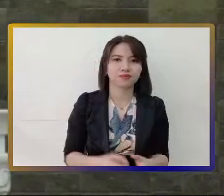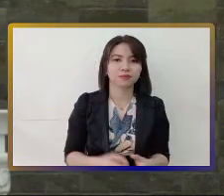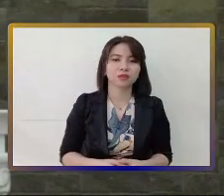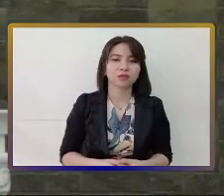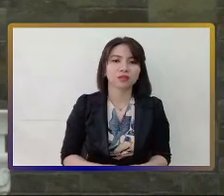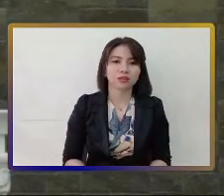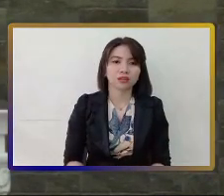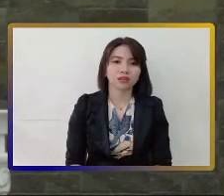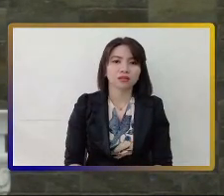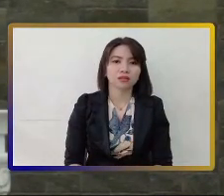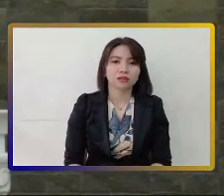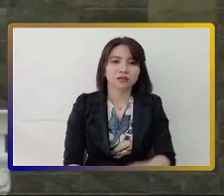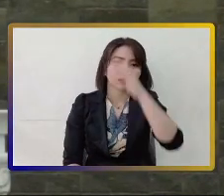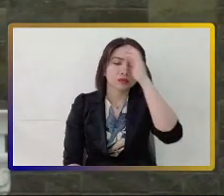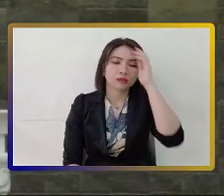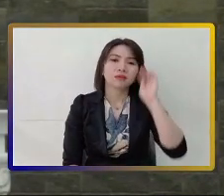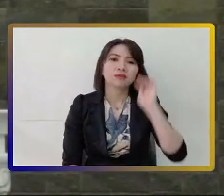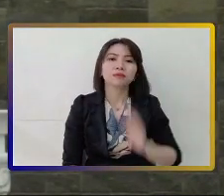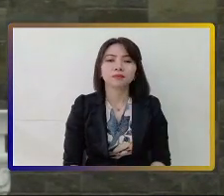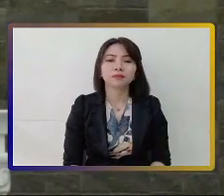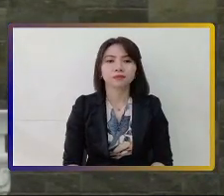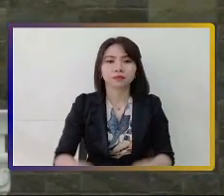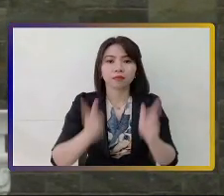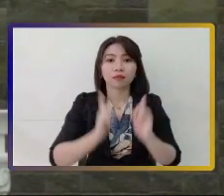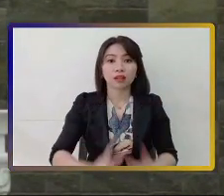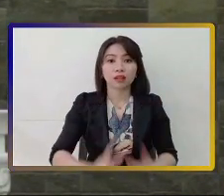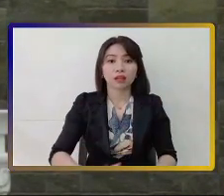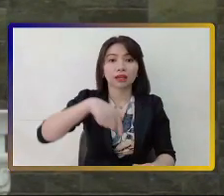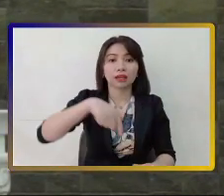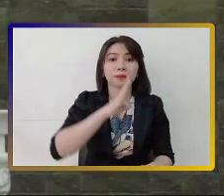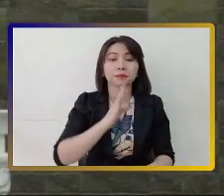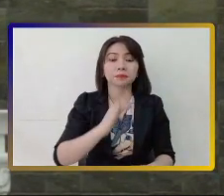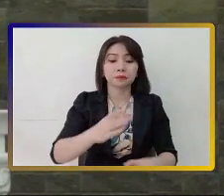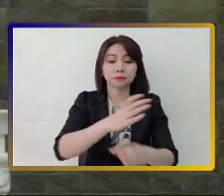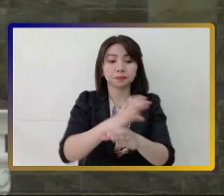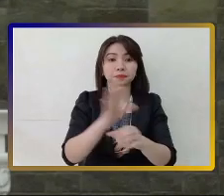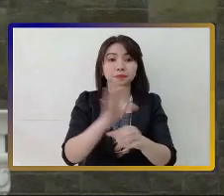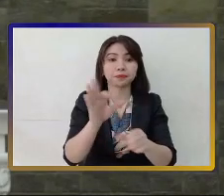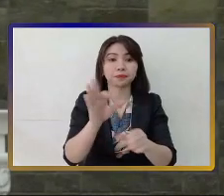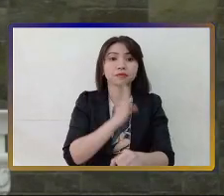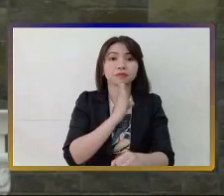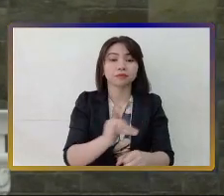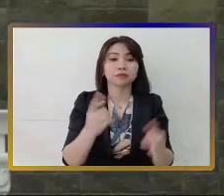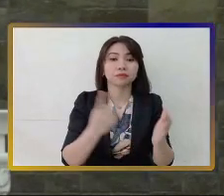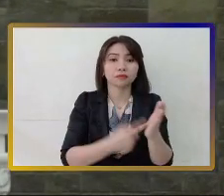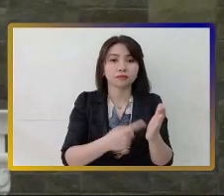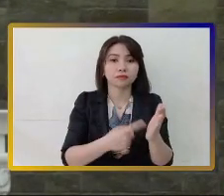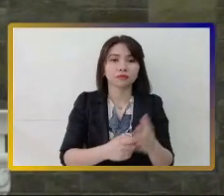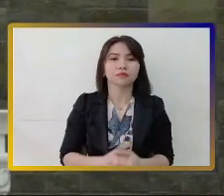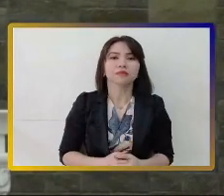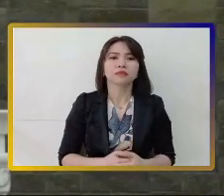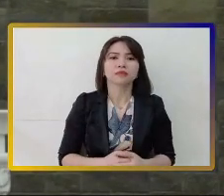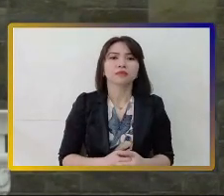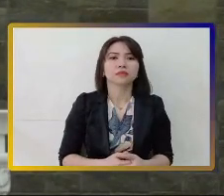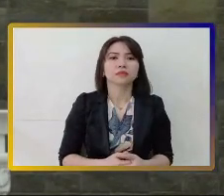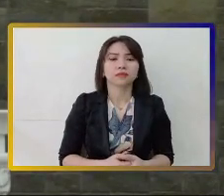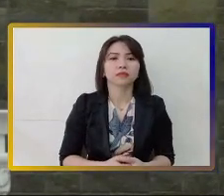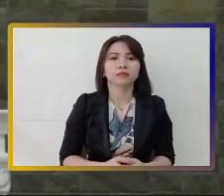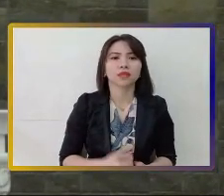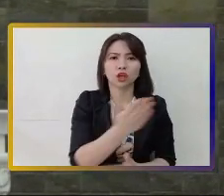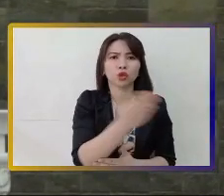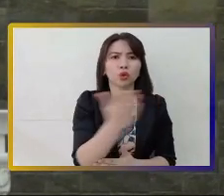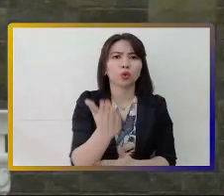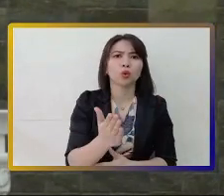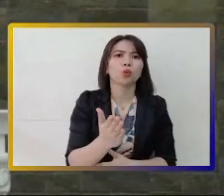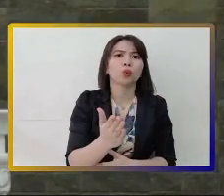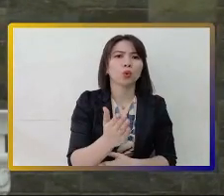Kapatid, let's be careful with this. Again, inuulit ko po. Hindi ka pwede makipag-affiliate kay Judas na hindi ka magkakaroon ng